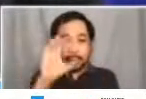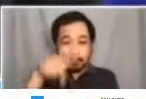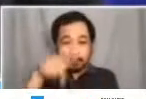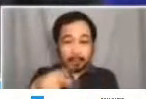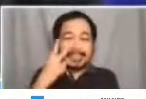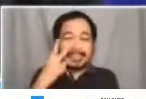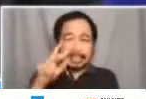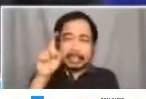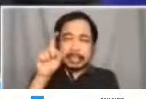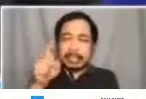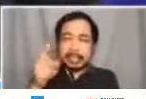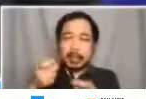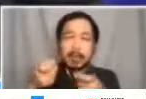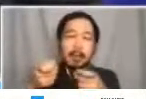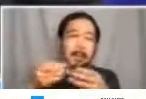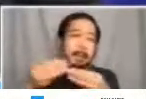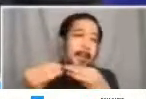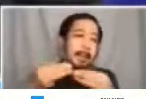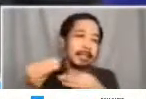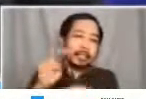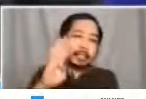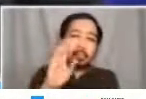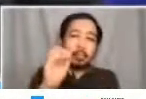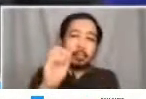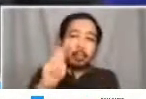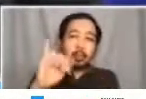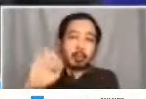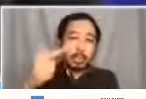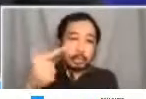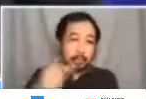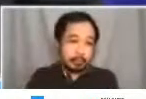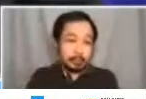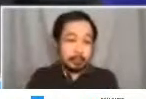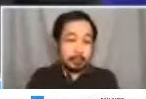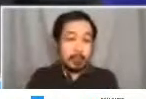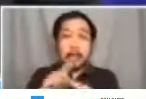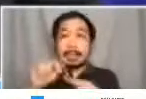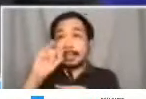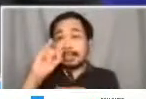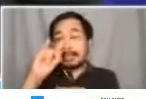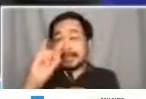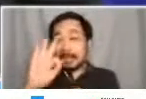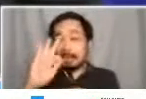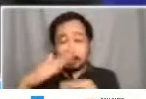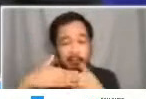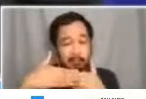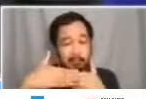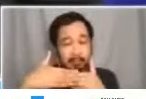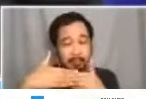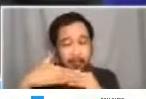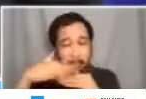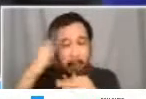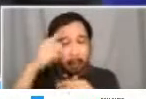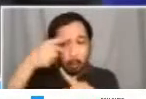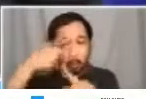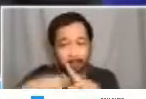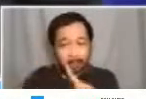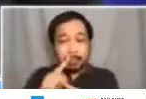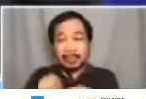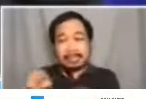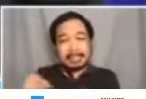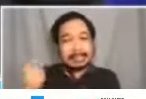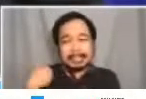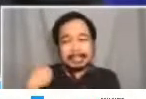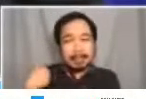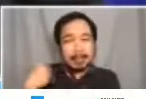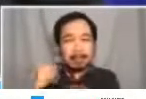po, one-stop shop area para sa pagkuha ng mga dokumento para makabiyahe, itinalaga ng isang bayan sa